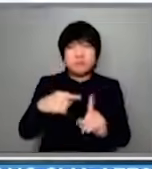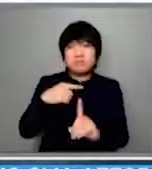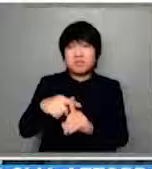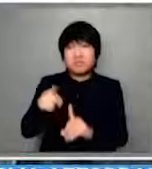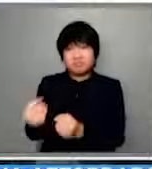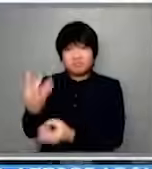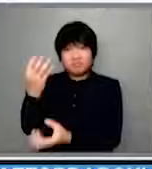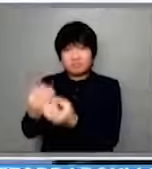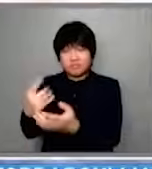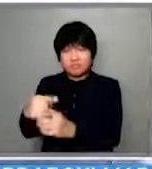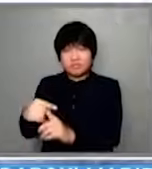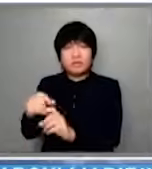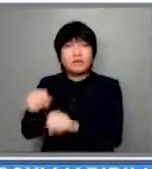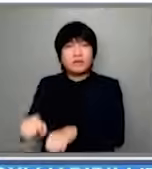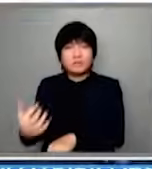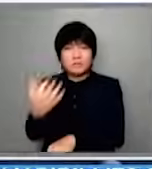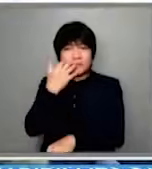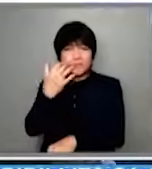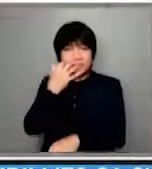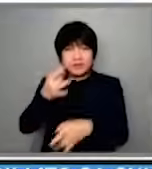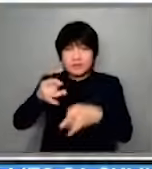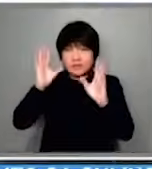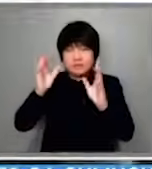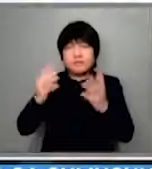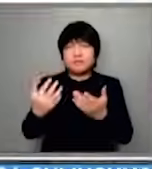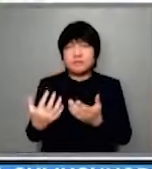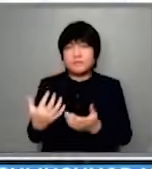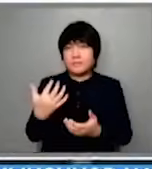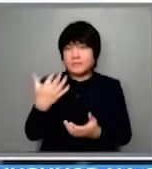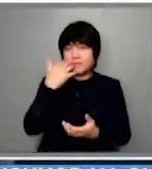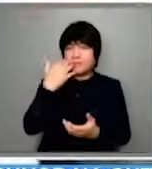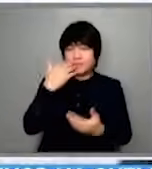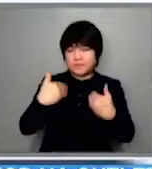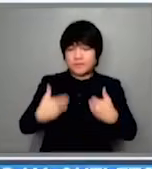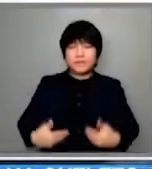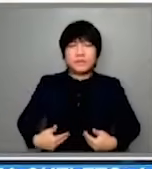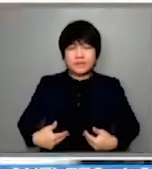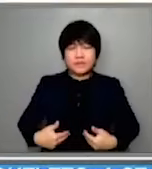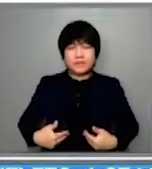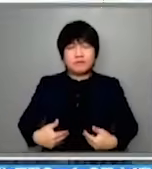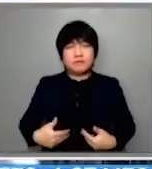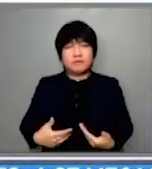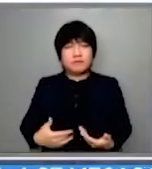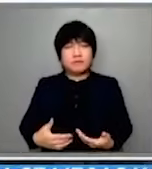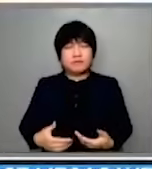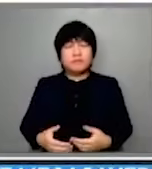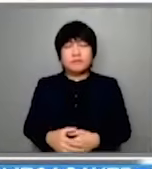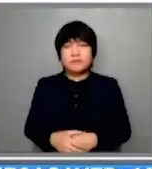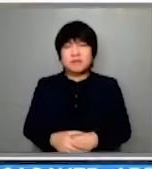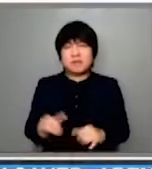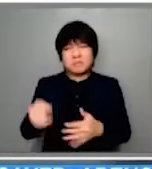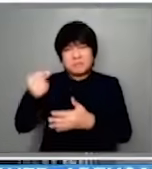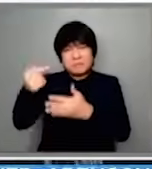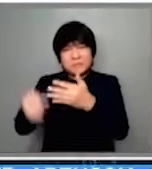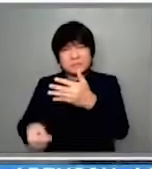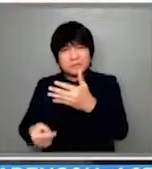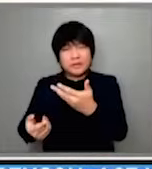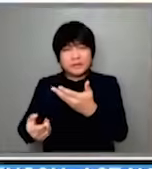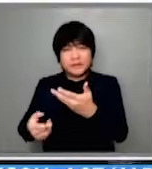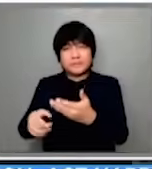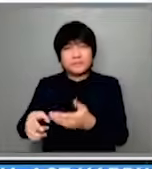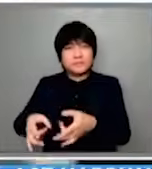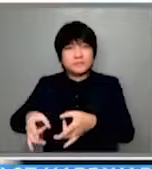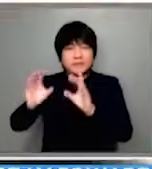toxic chemicals na matatagpuan sa mga ito. Kabilang sa mga kemikal ay cadmium, lead, chromium at iba pa na posible